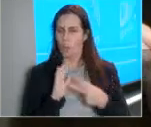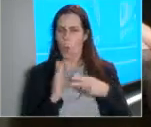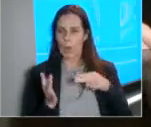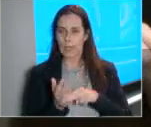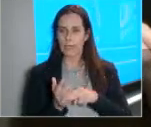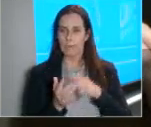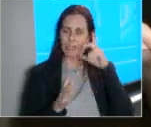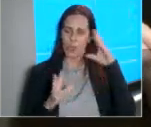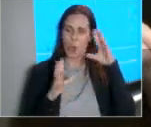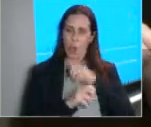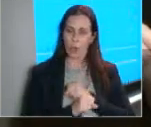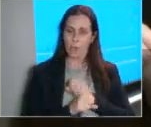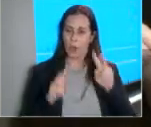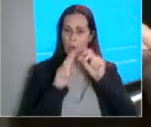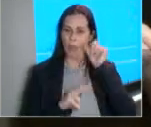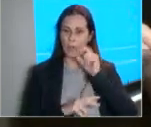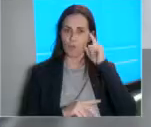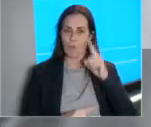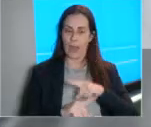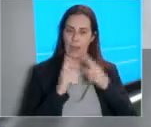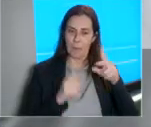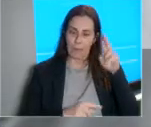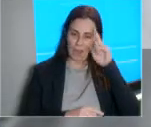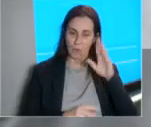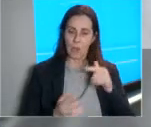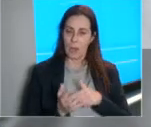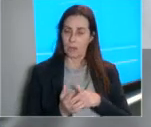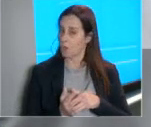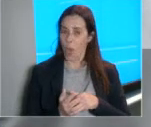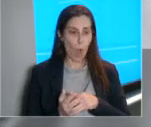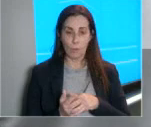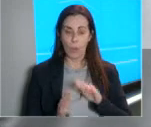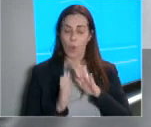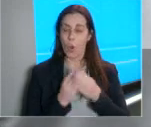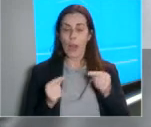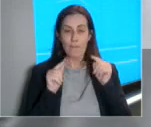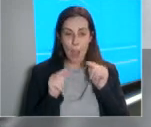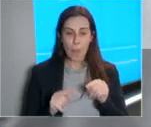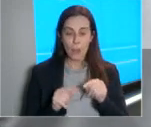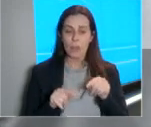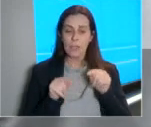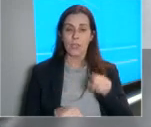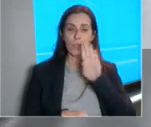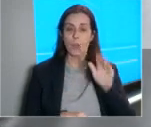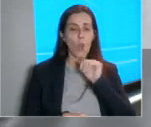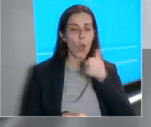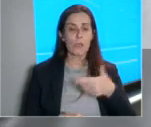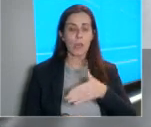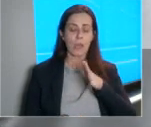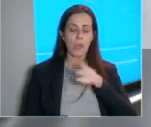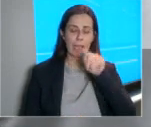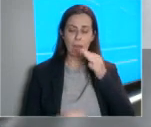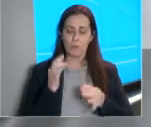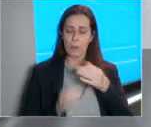פוליטיים, אידיאולוגיים, כחול לבן חושבים אחרת מהליכוד ולכם, לא, כל העניין פה, זה שנתניהו לא רוצה ללכת